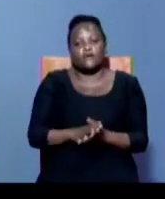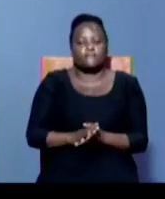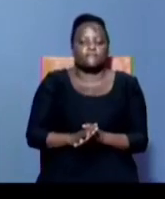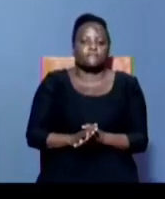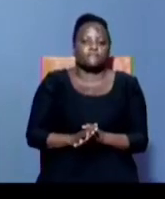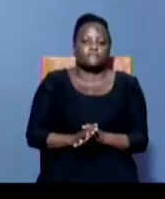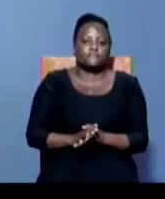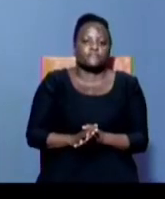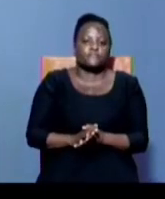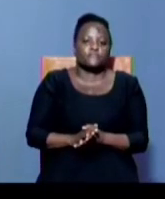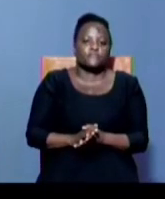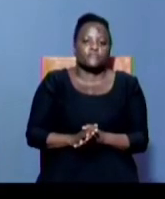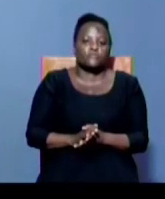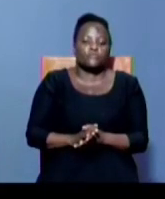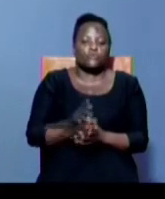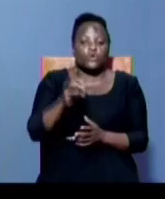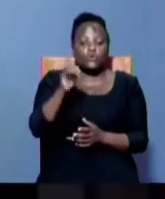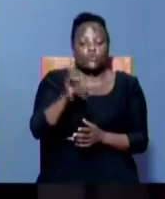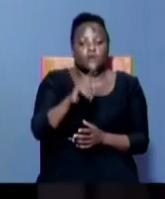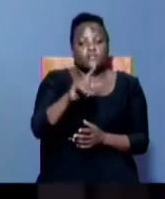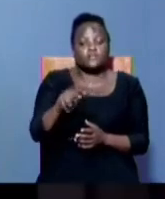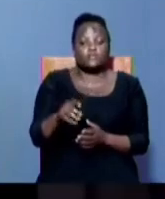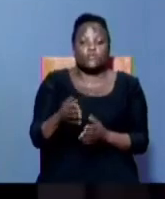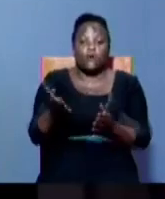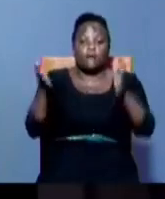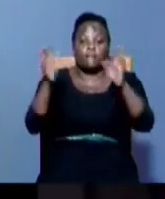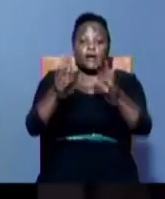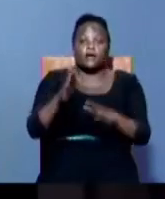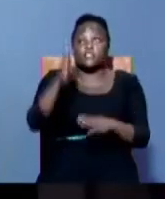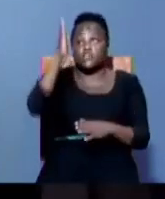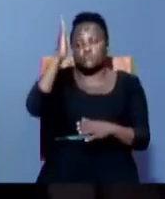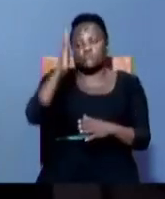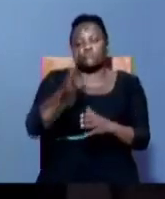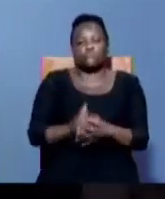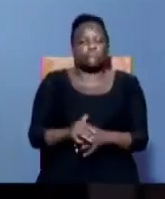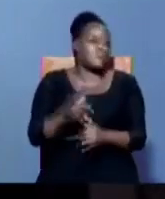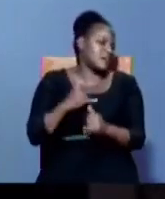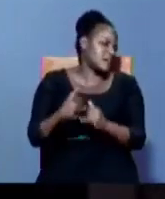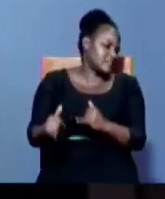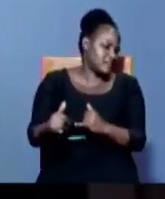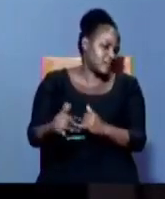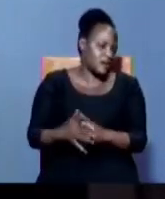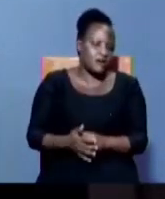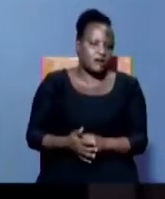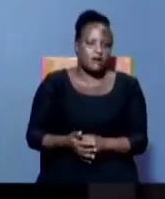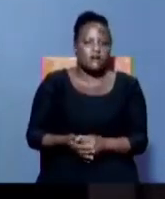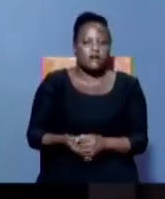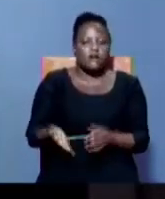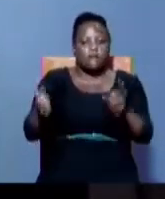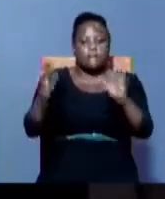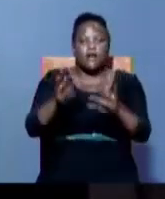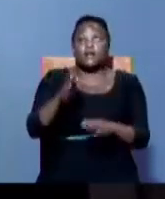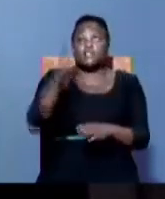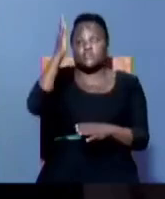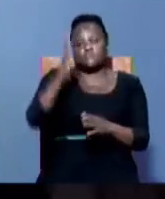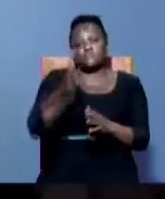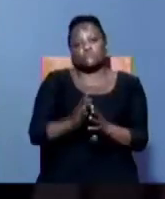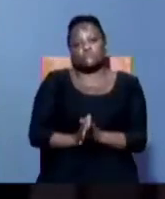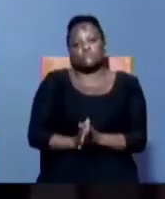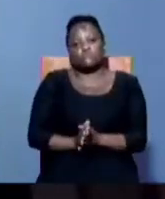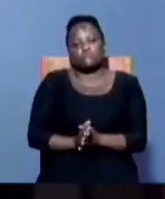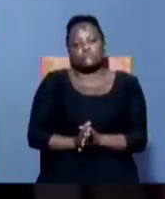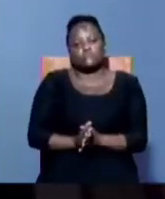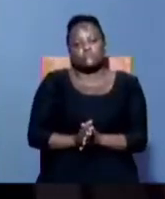Mungu, rejection of God's providence, yani kukatusha na kukataa majaliwa ya Mungu. Hiyo wakasema